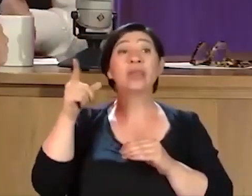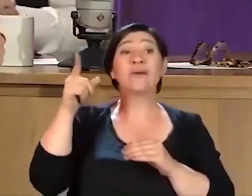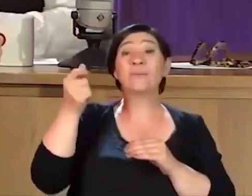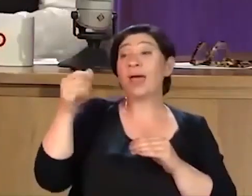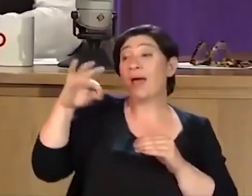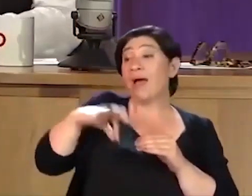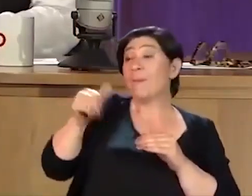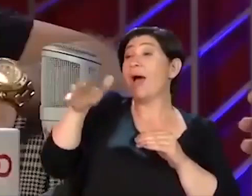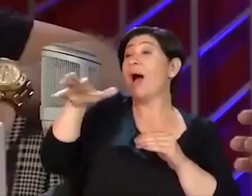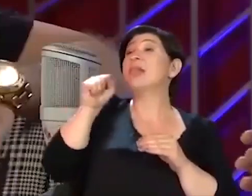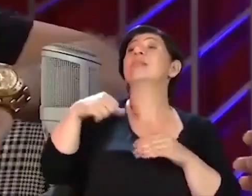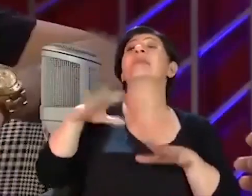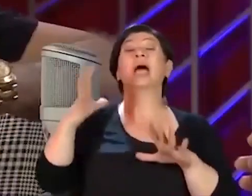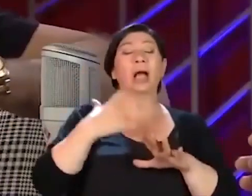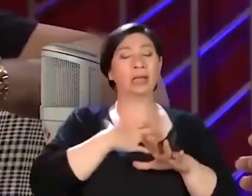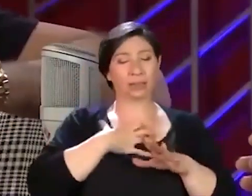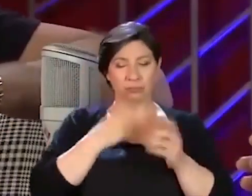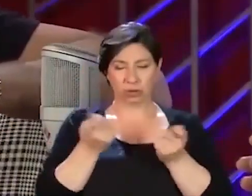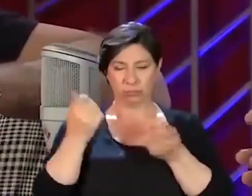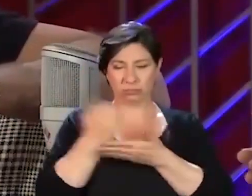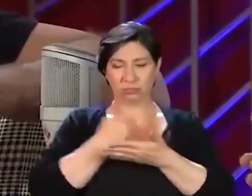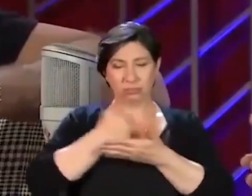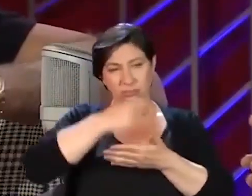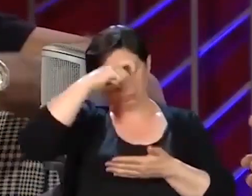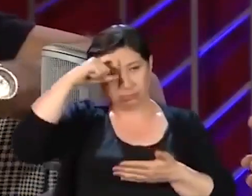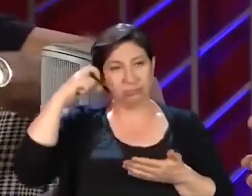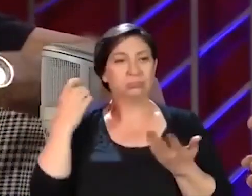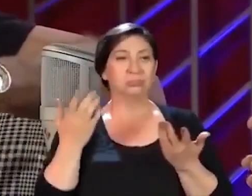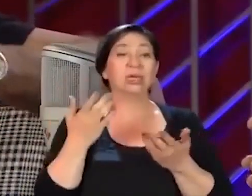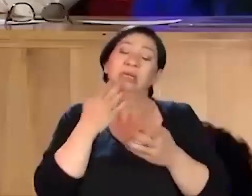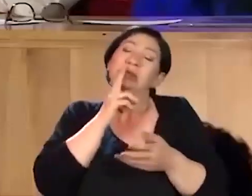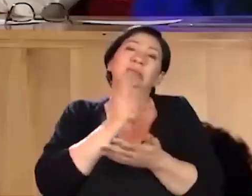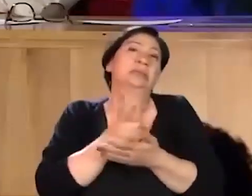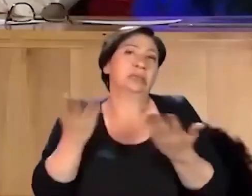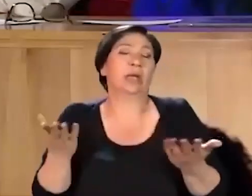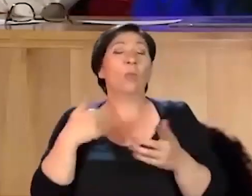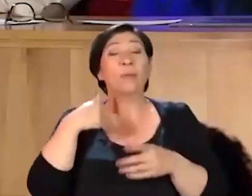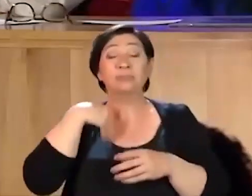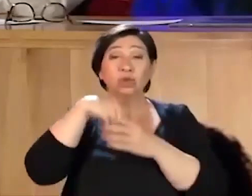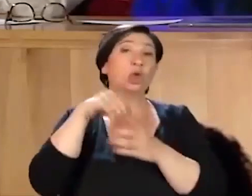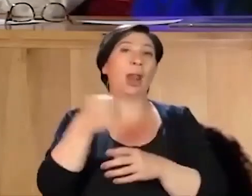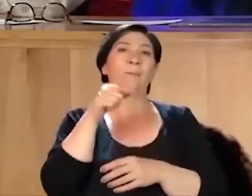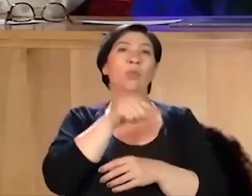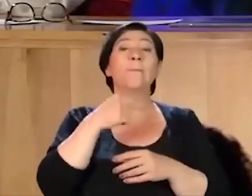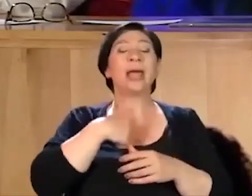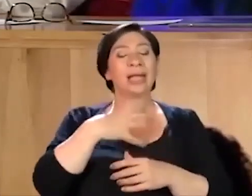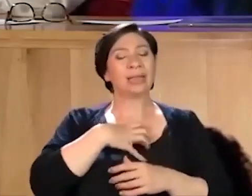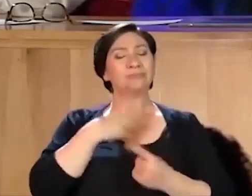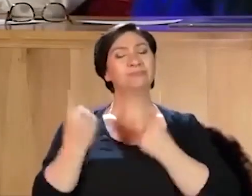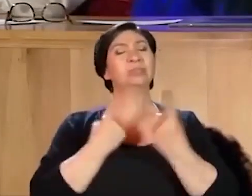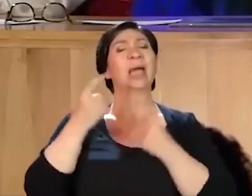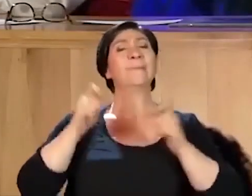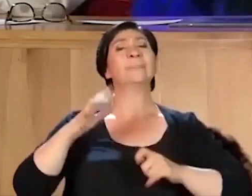yararlanmadan kendi ekonomi yaramazlık Evet kesinlikle bu önemli kesinlikle zaten benim için bu önemliydi Yani ben kendim bir şeyler